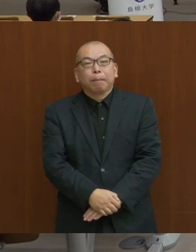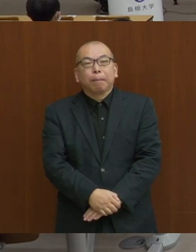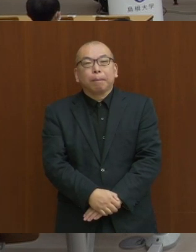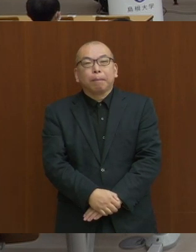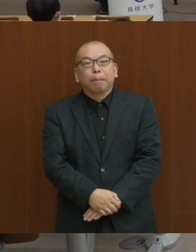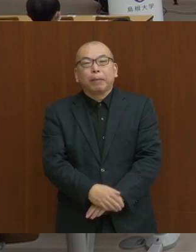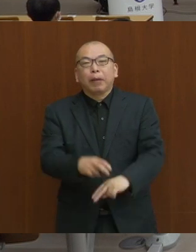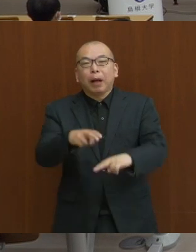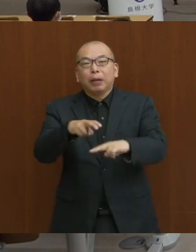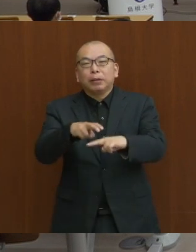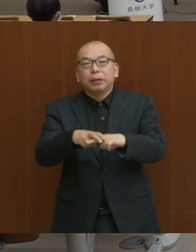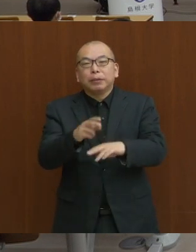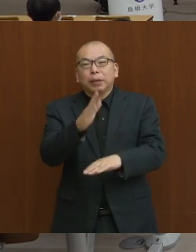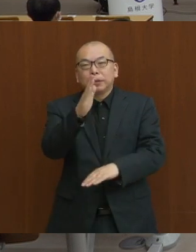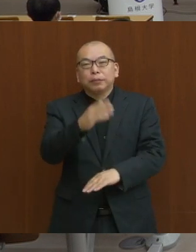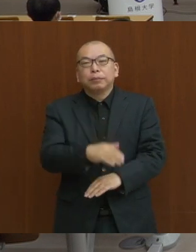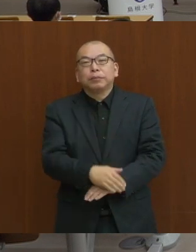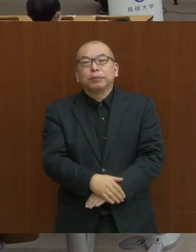着席。